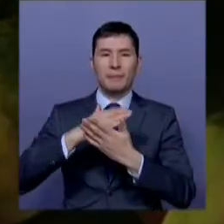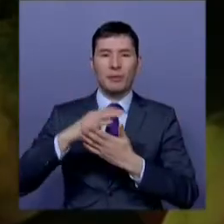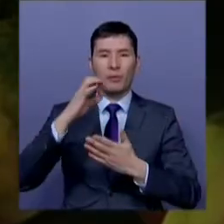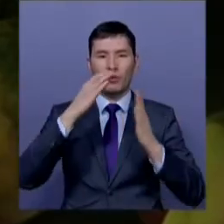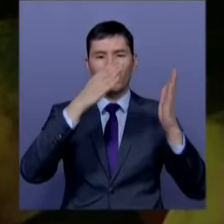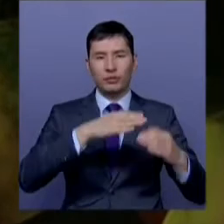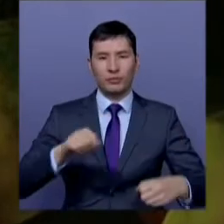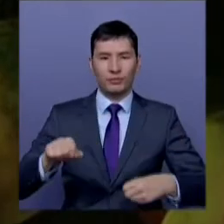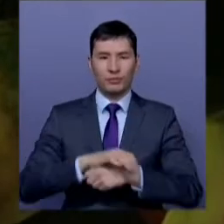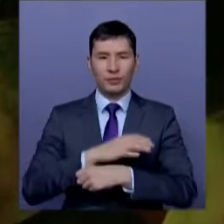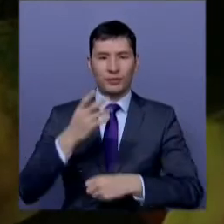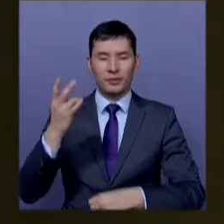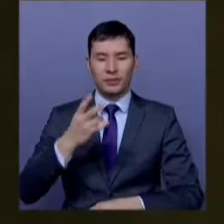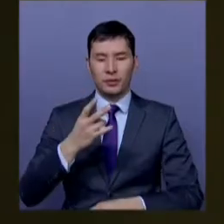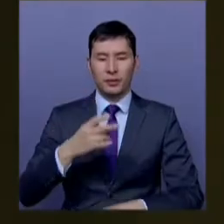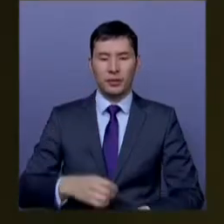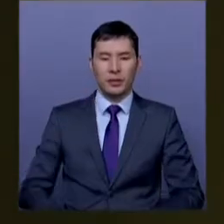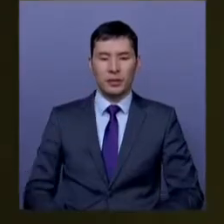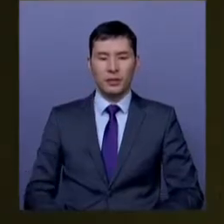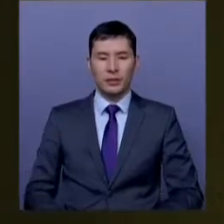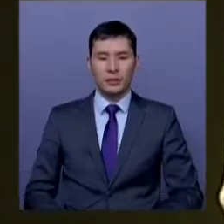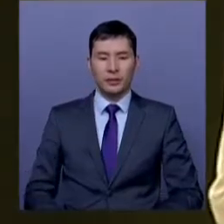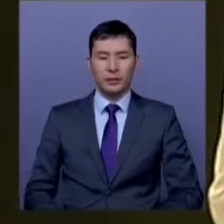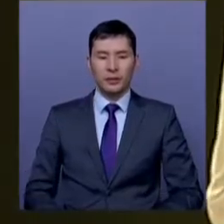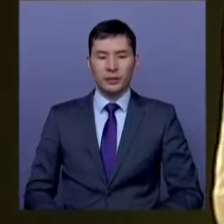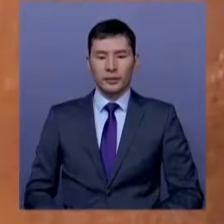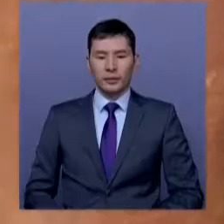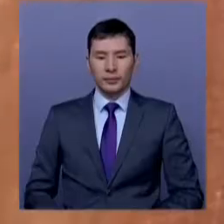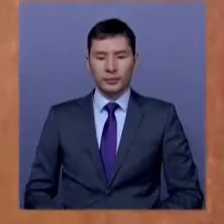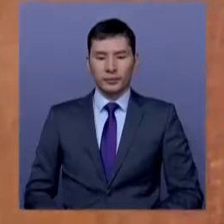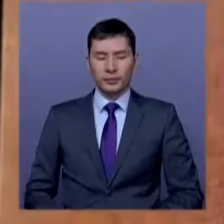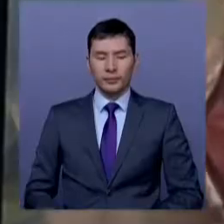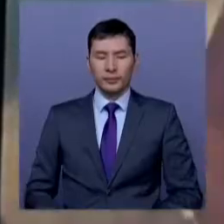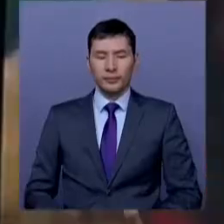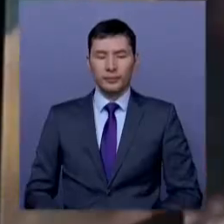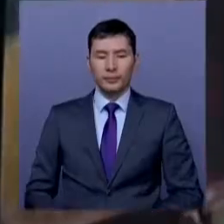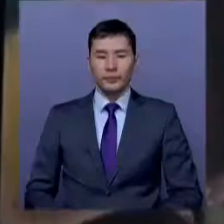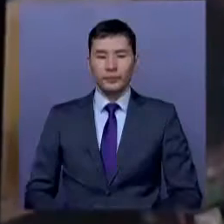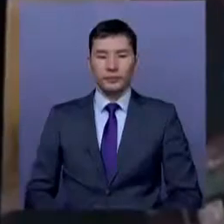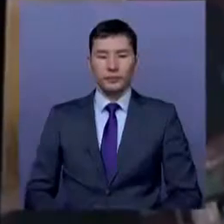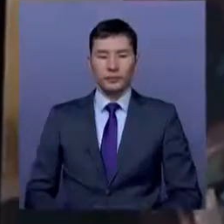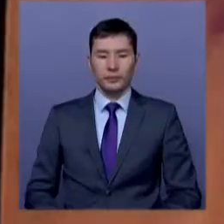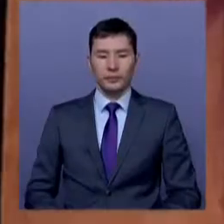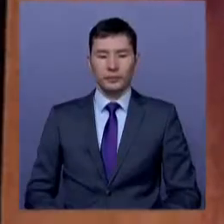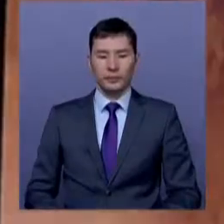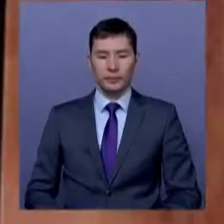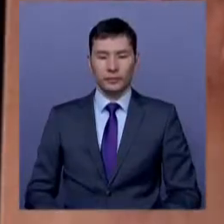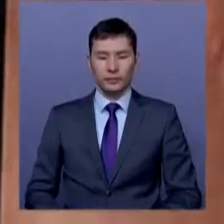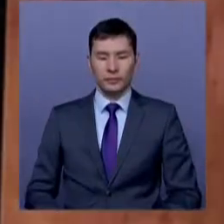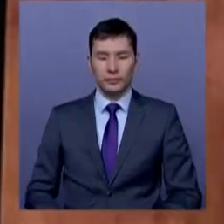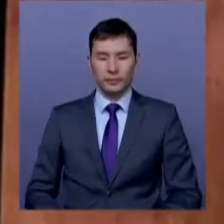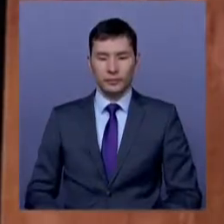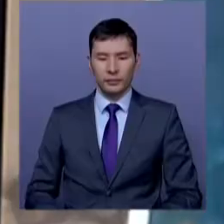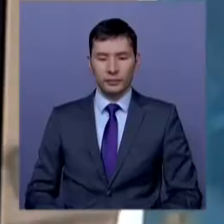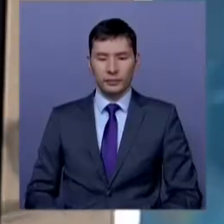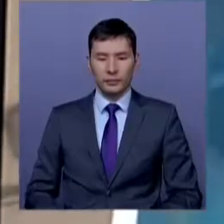Айта кетейік, Әуезов театрының сахнасында да бұл күндері Абайдың пьесаларын тамашалауға болады. Сая Меңдеке, Аяулым Көлжігіт, Ялкынжан